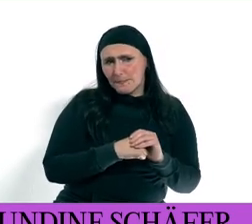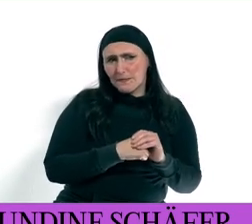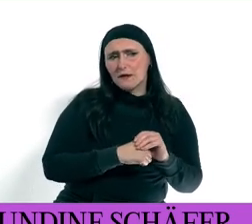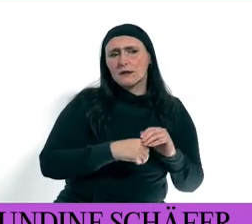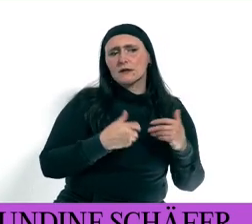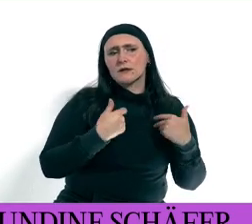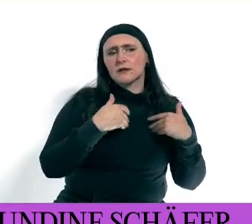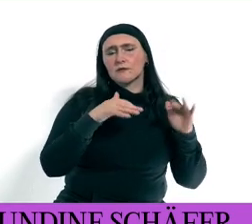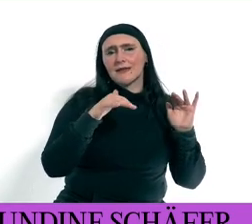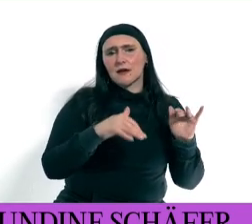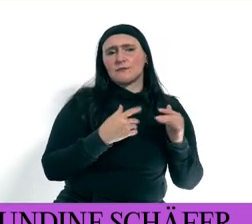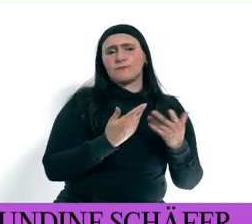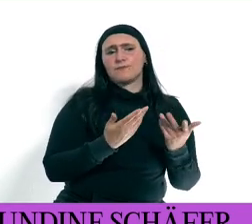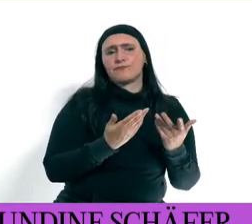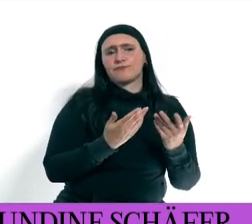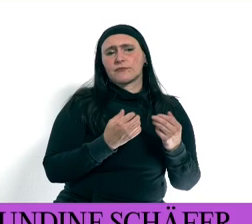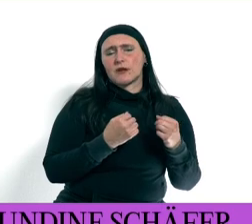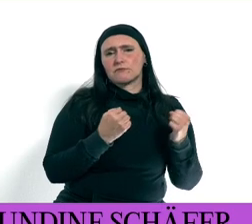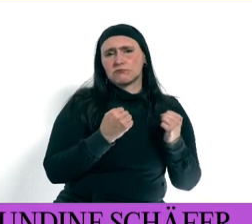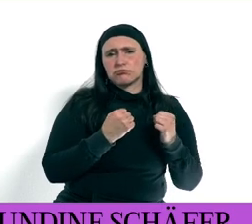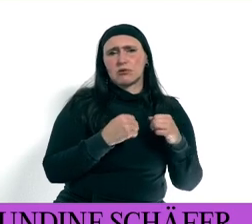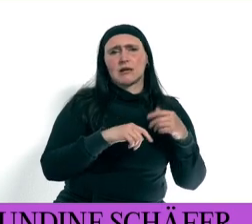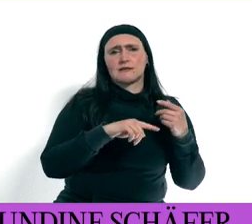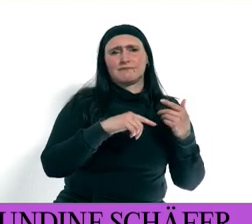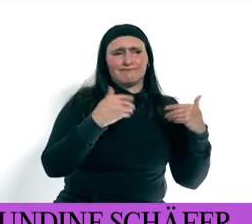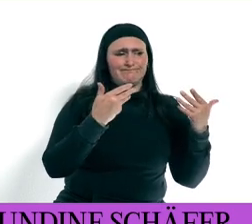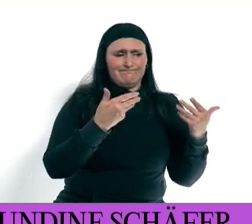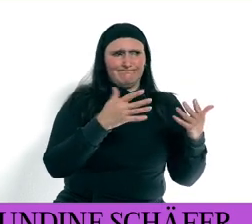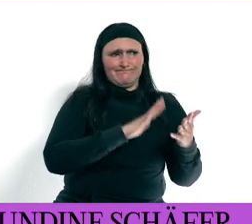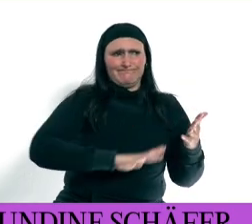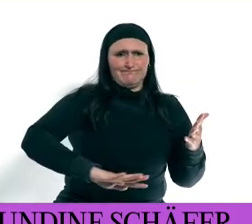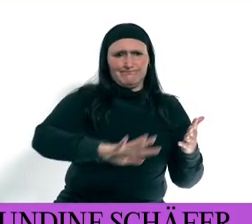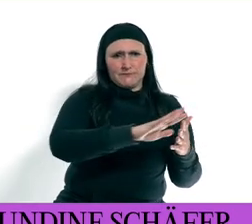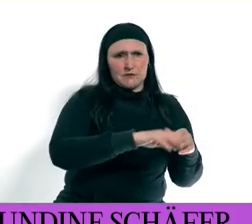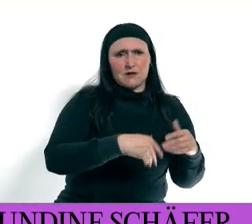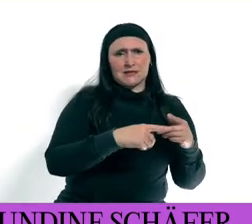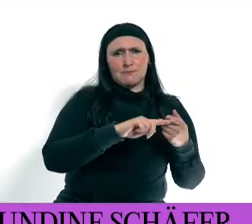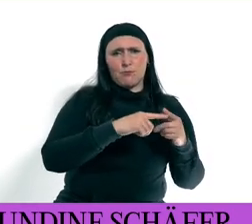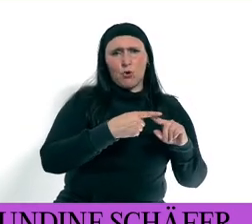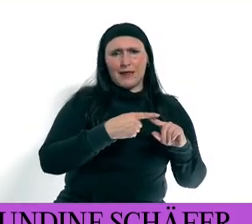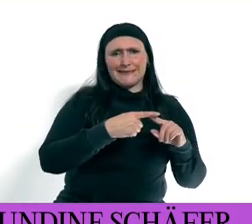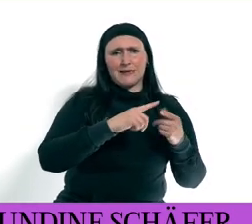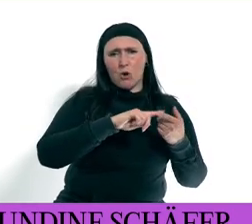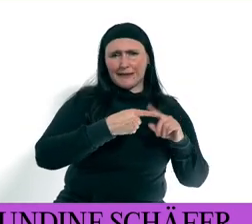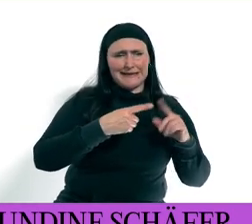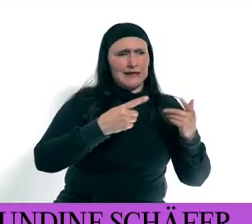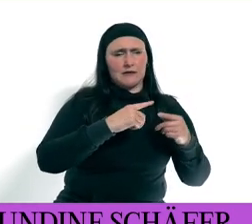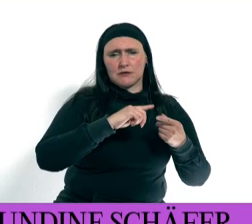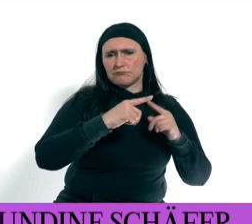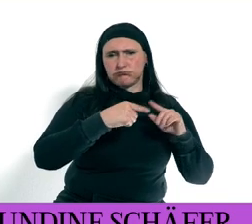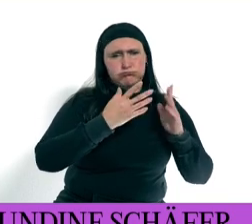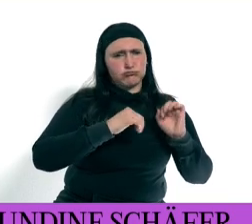Ausgangspunkte identifiziert ups and downs in this part für of unsere so Projekte. Are,